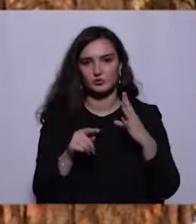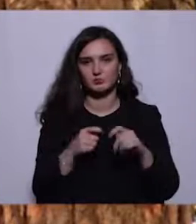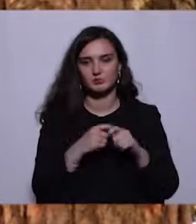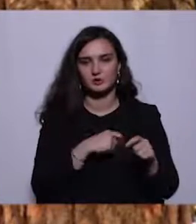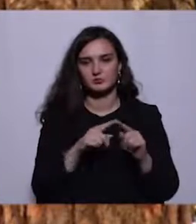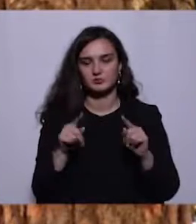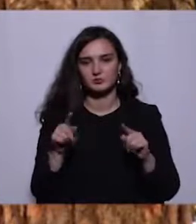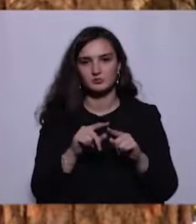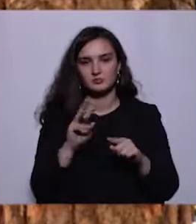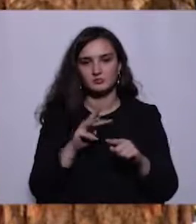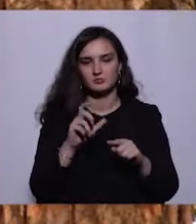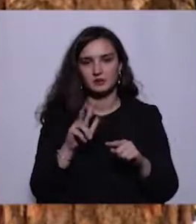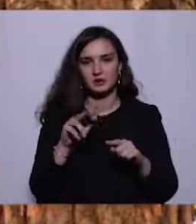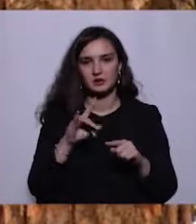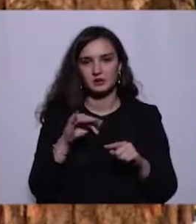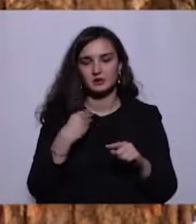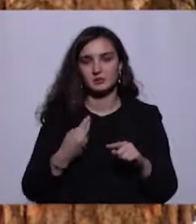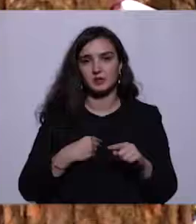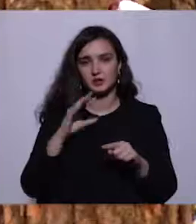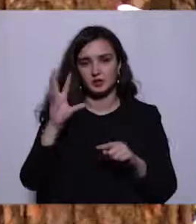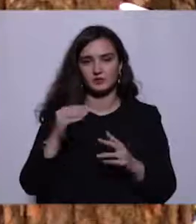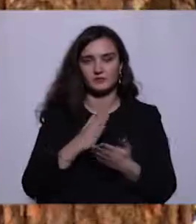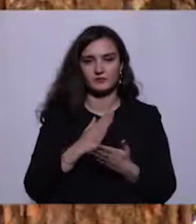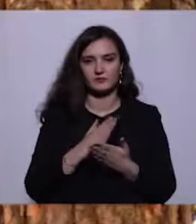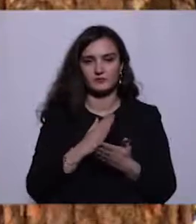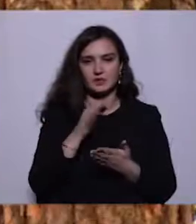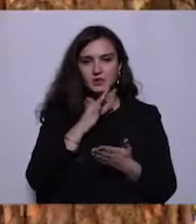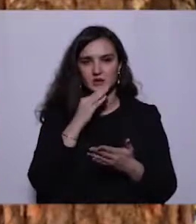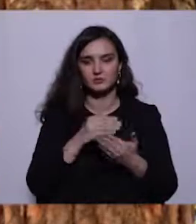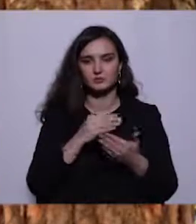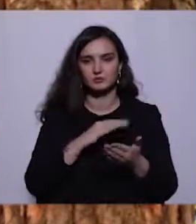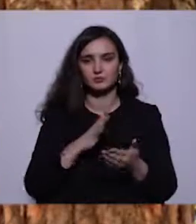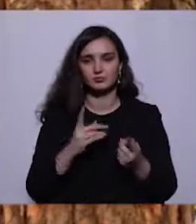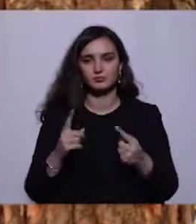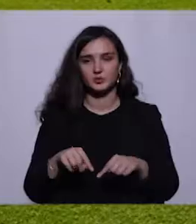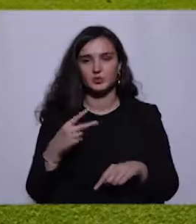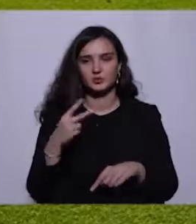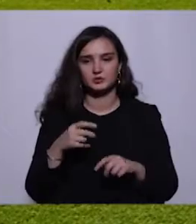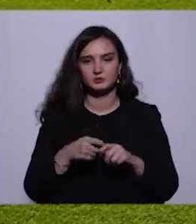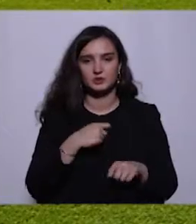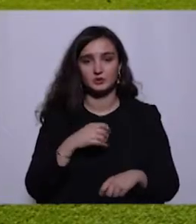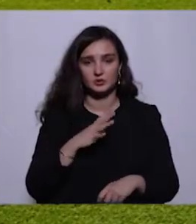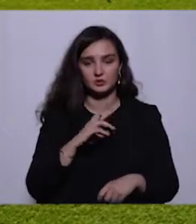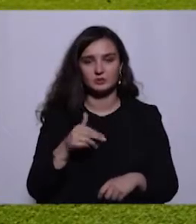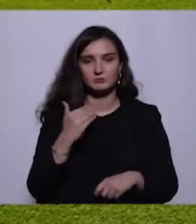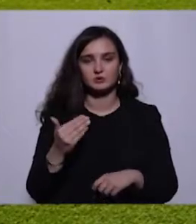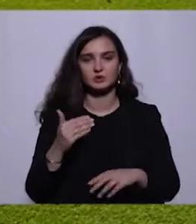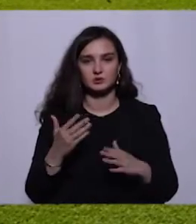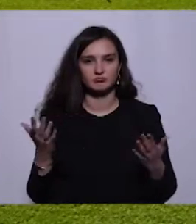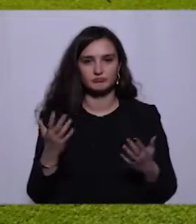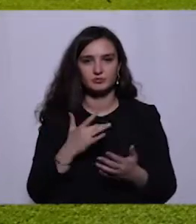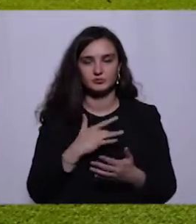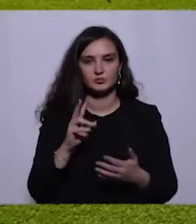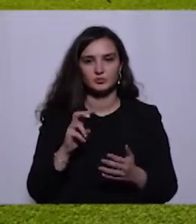ეს მენჰირი, რომელიც საფრანგეთშია ელგრახის მენჰირი, სანამ დავარდებოდა 20 მეტრის იყო და მისი წონა